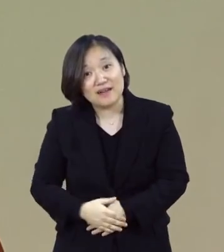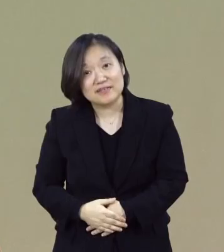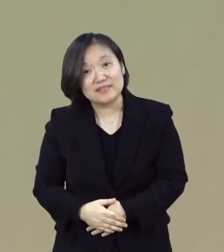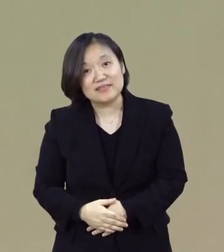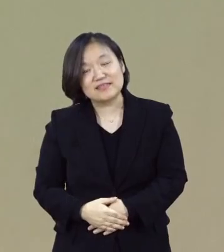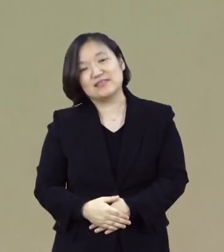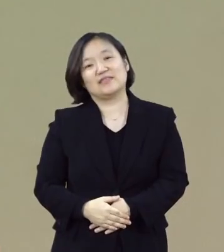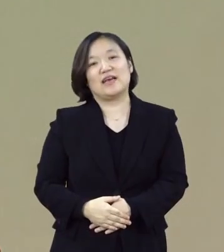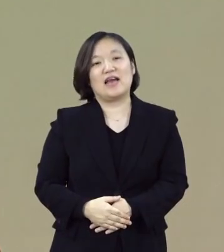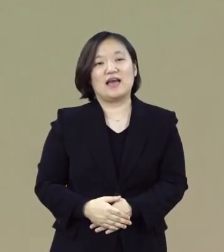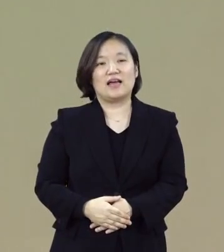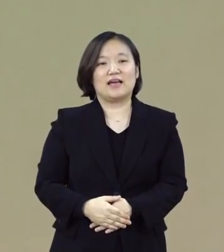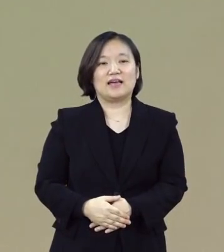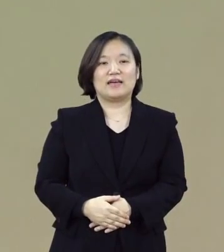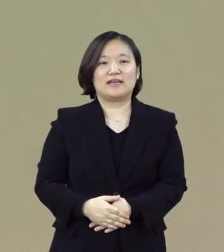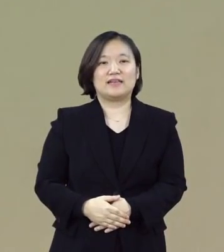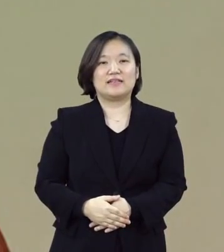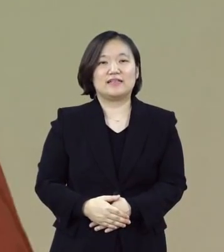그것이 온전히